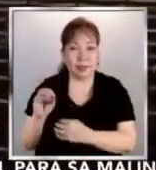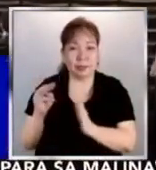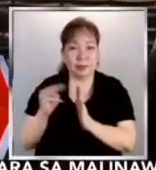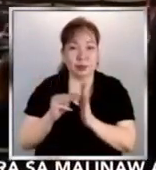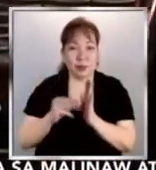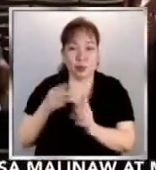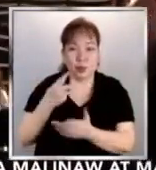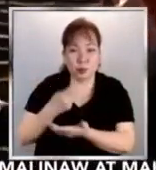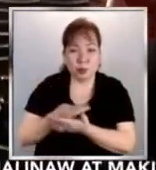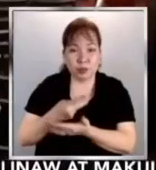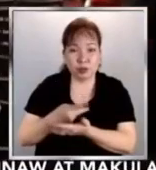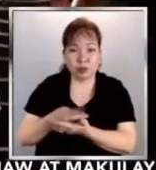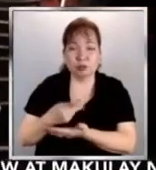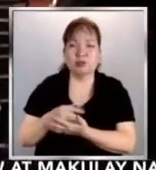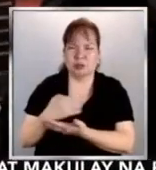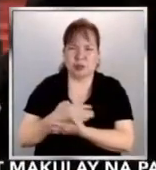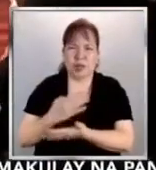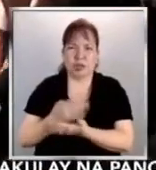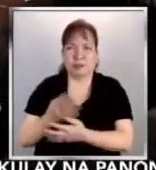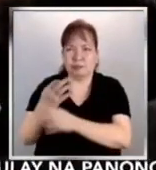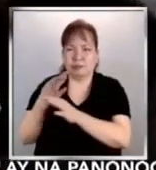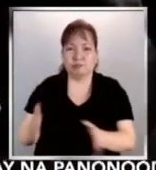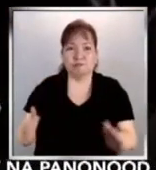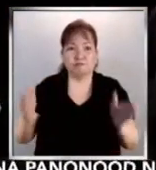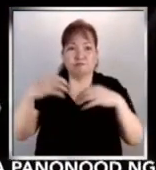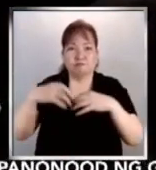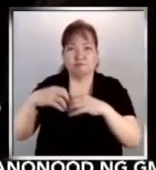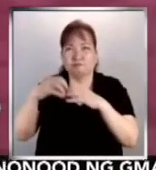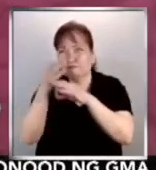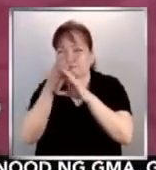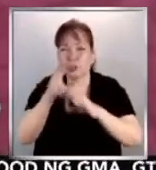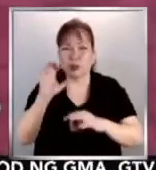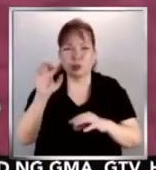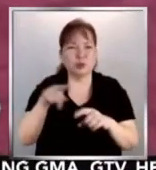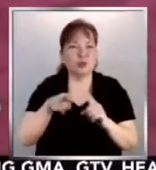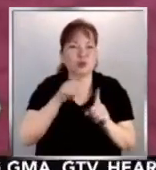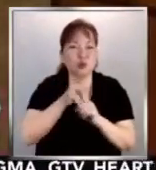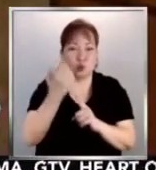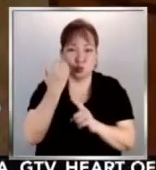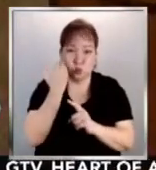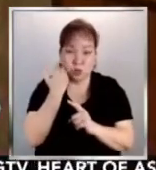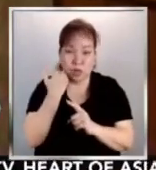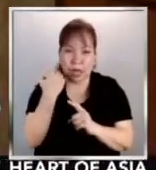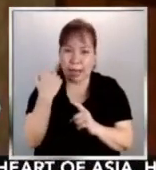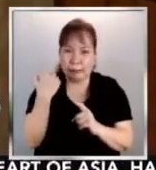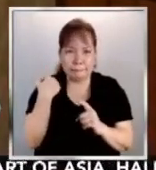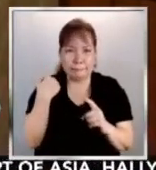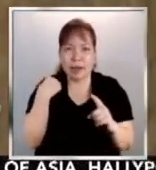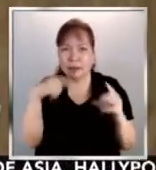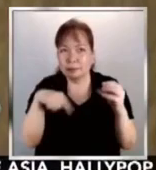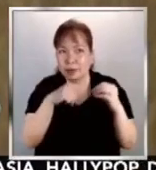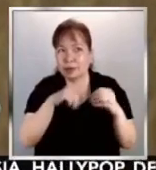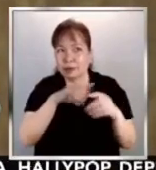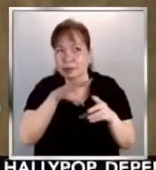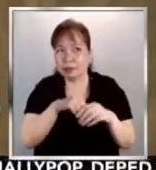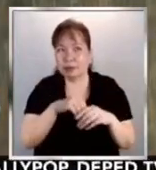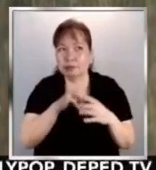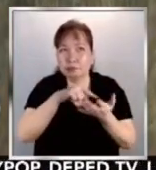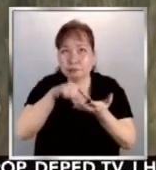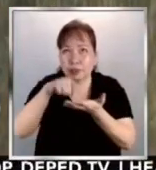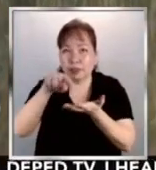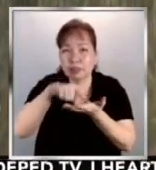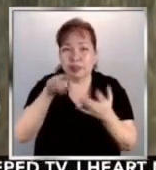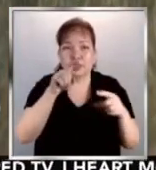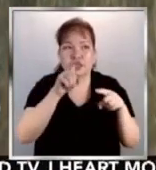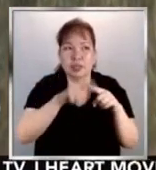sa renovation ng CCP. Pero kulang daw ito dahil hindi pa kasama rito ang pampaayos sa interior ng CCP at pangrenta ng lilipatang